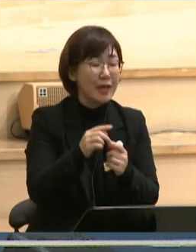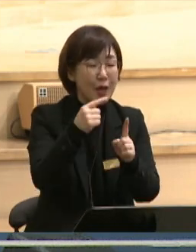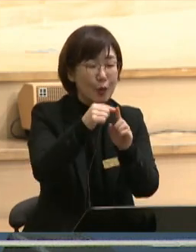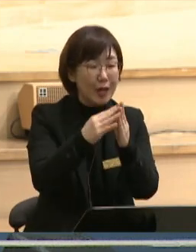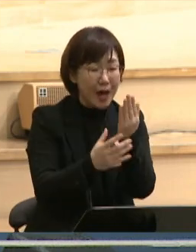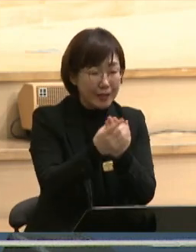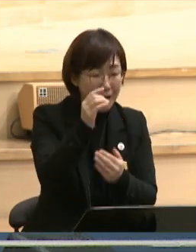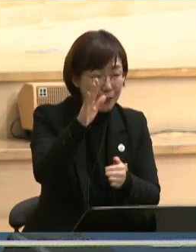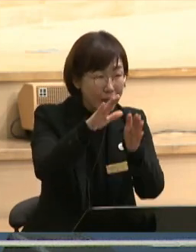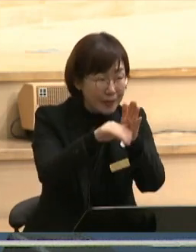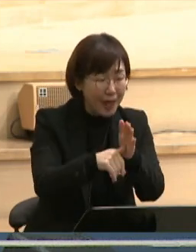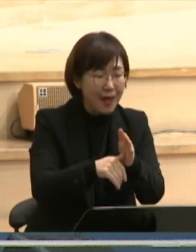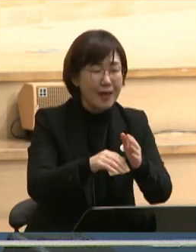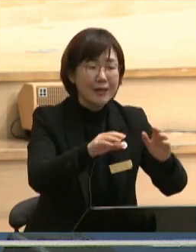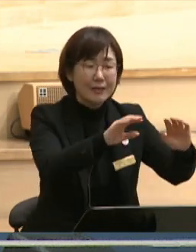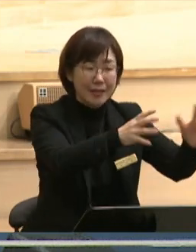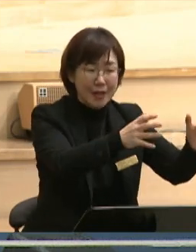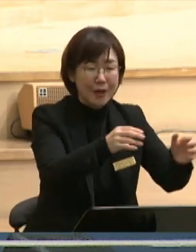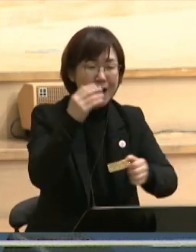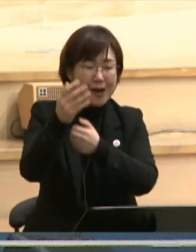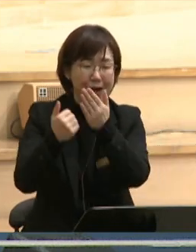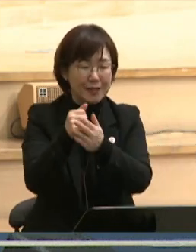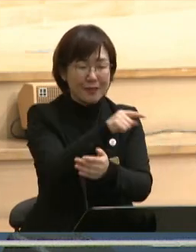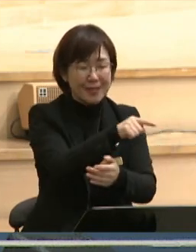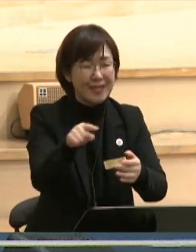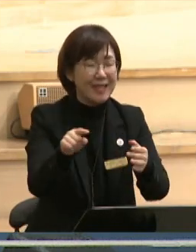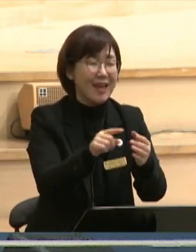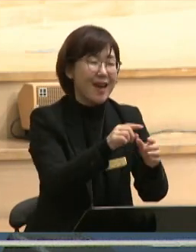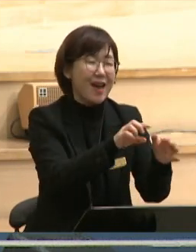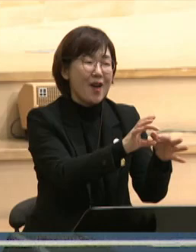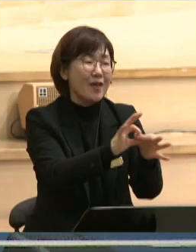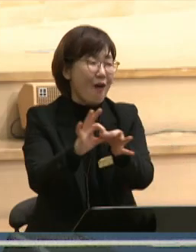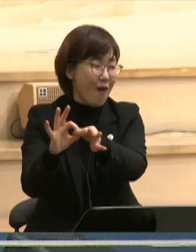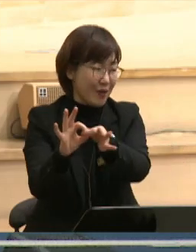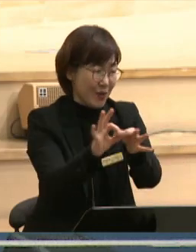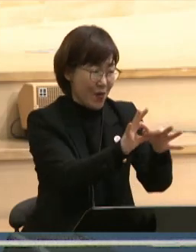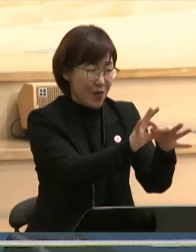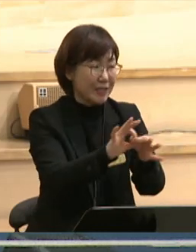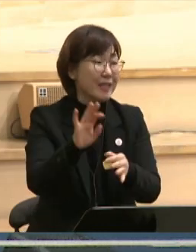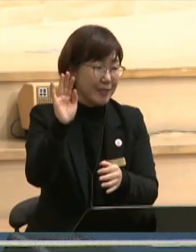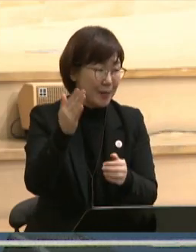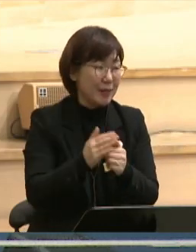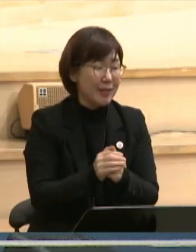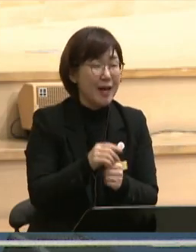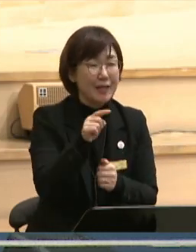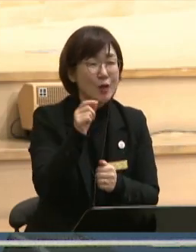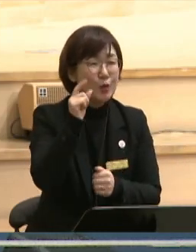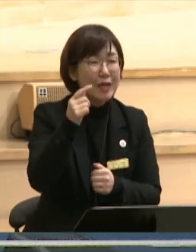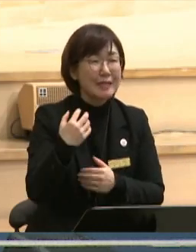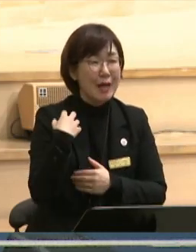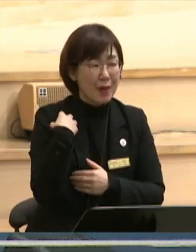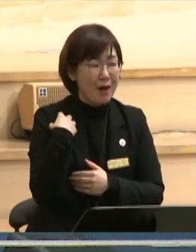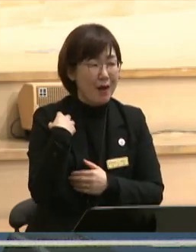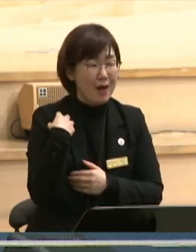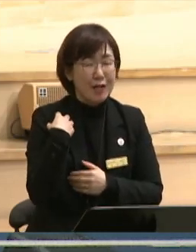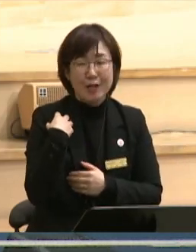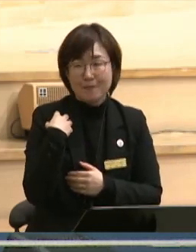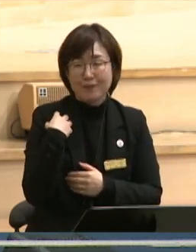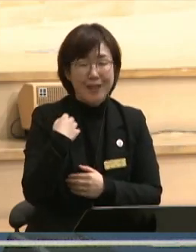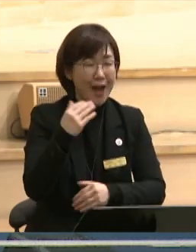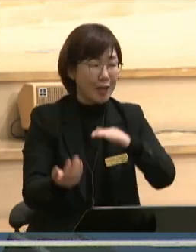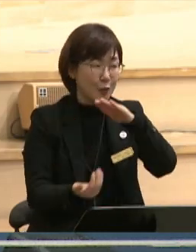통해서 세상과 하나님은 하나가 될 것입니다이 위대한 사명을 감당하는 우리